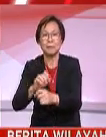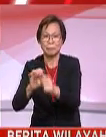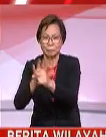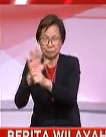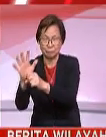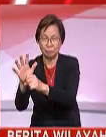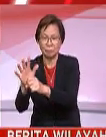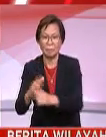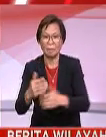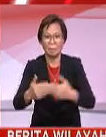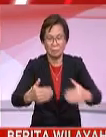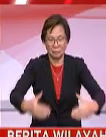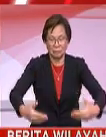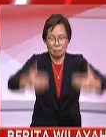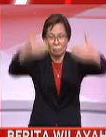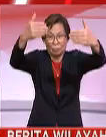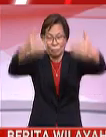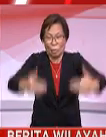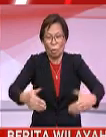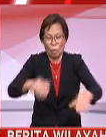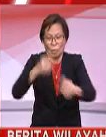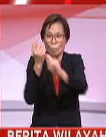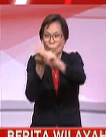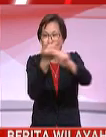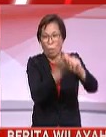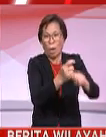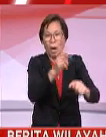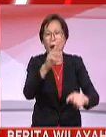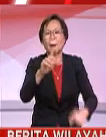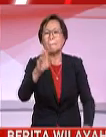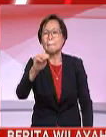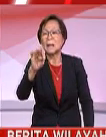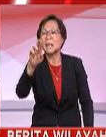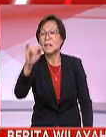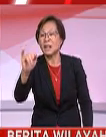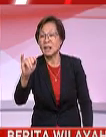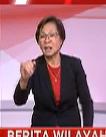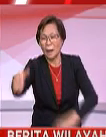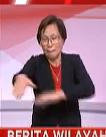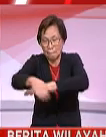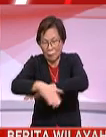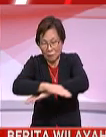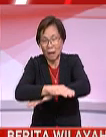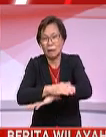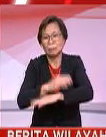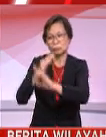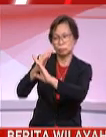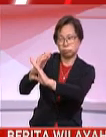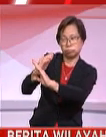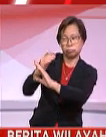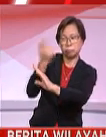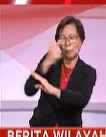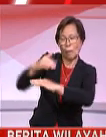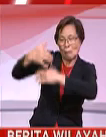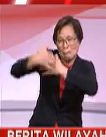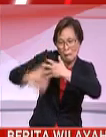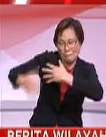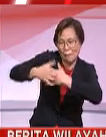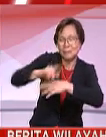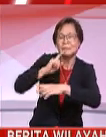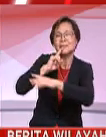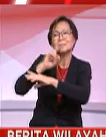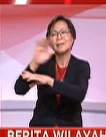Benteng penghadang ombak yang sedang dibina di Pantai Lutong Miri diyakini melindungi kawasan berkenaan daripada terhakis sekaligus